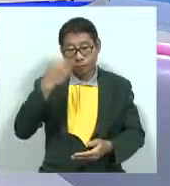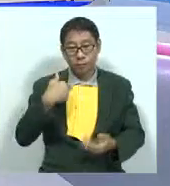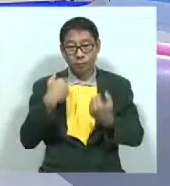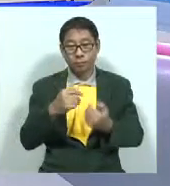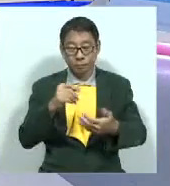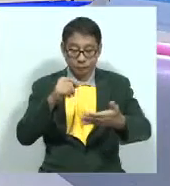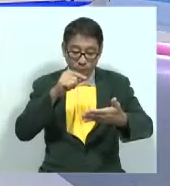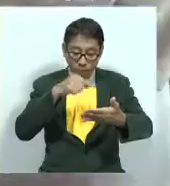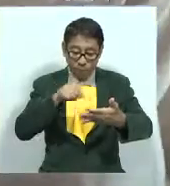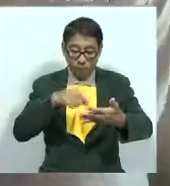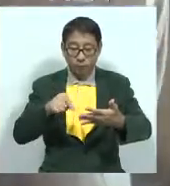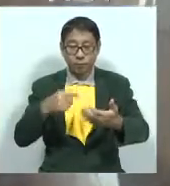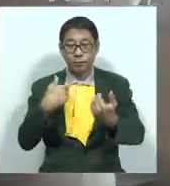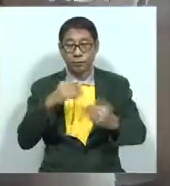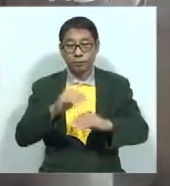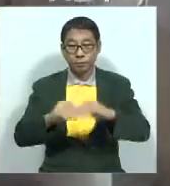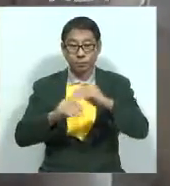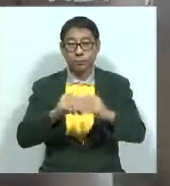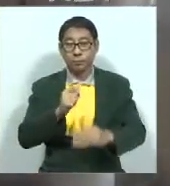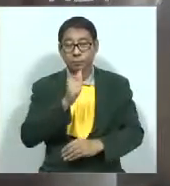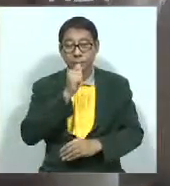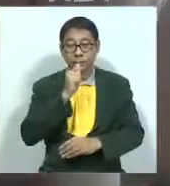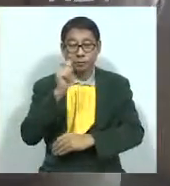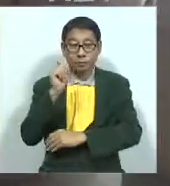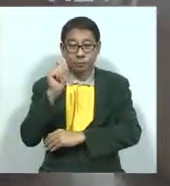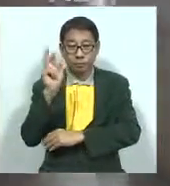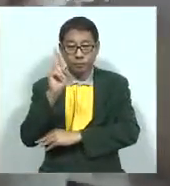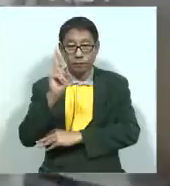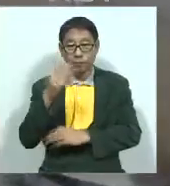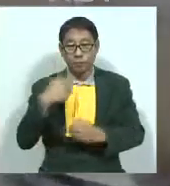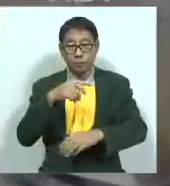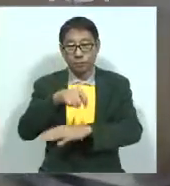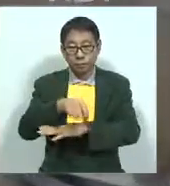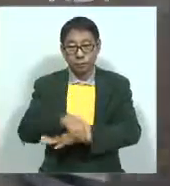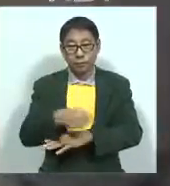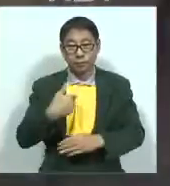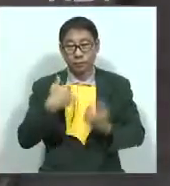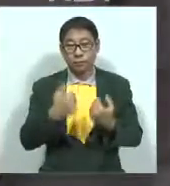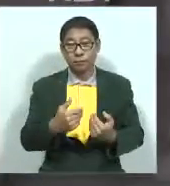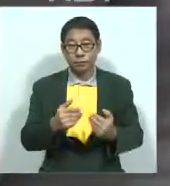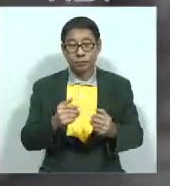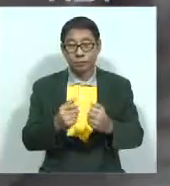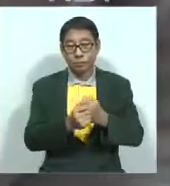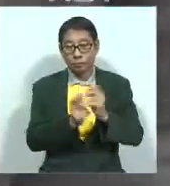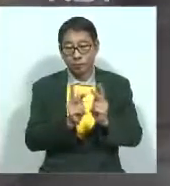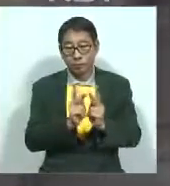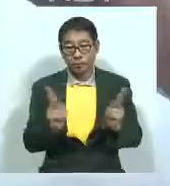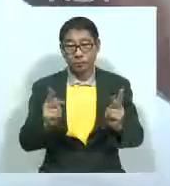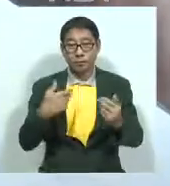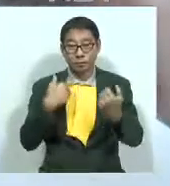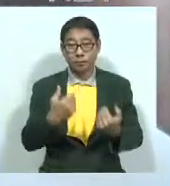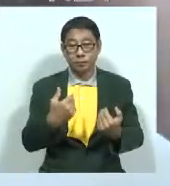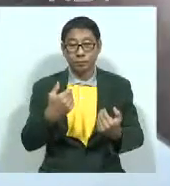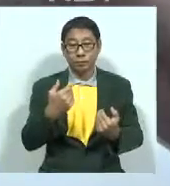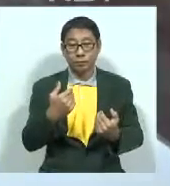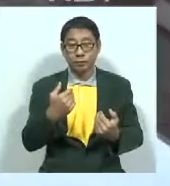การตรวจสอบโครงการอาหารกลางวันเด็กนักเรียนในจังหวัดนครราชสีมาหลังจากสำนักงานคณะกรรมการป้องกันและปราบปรามการทุจริตแห่ง